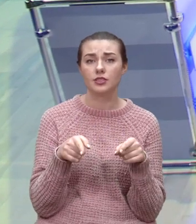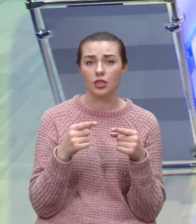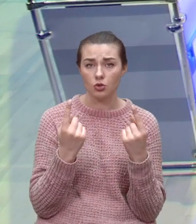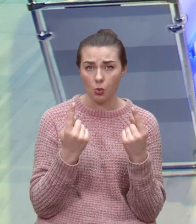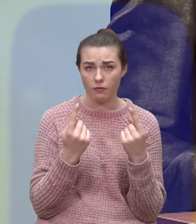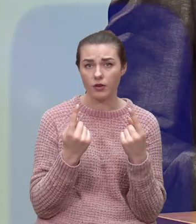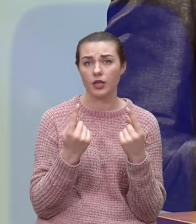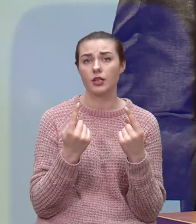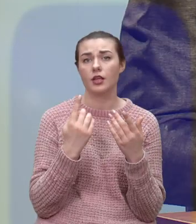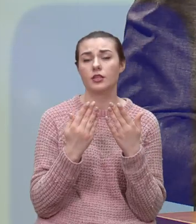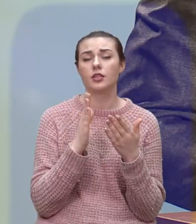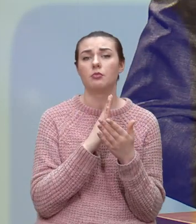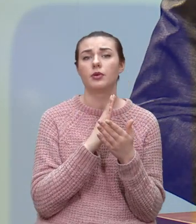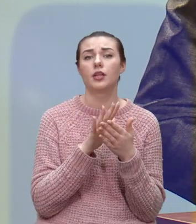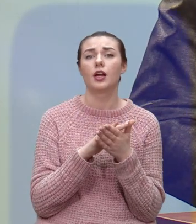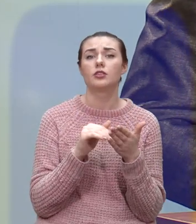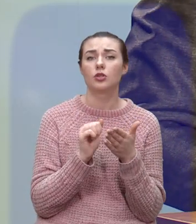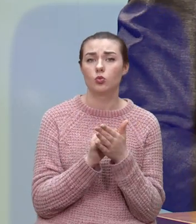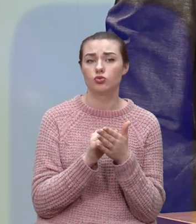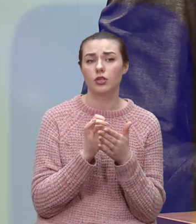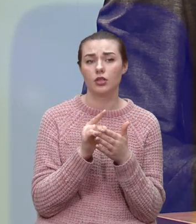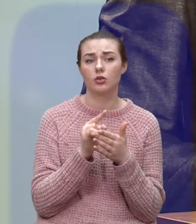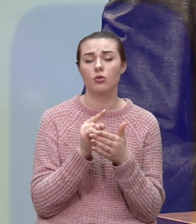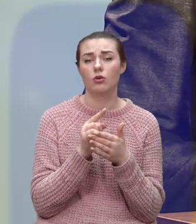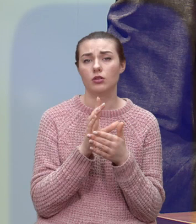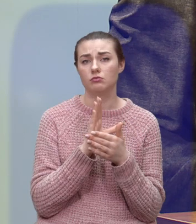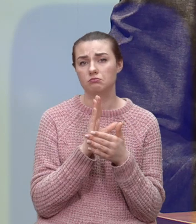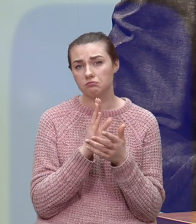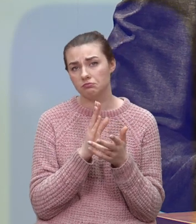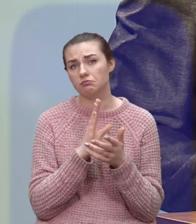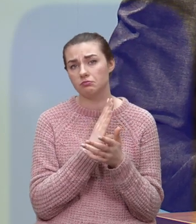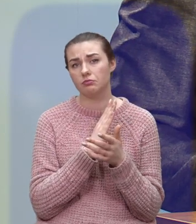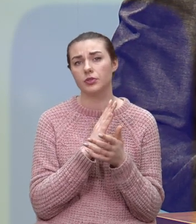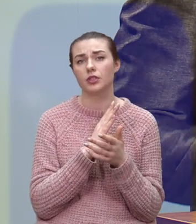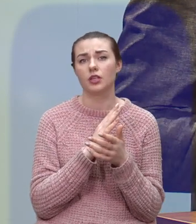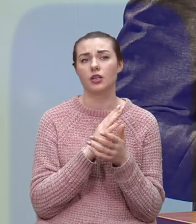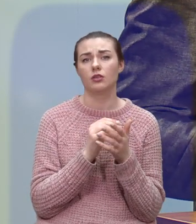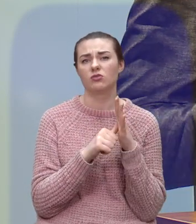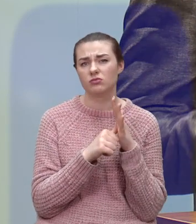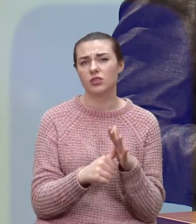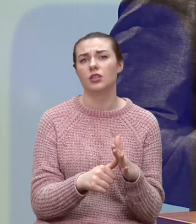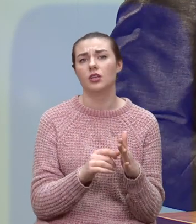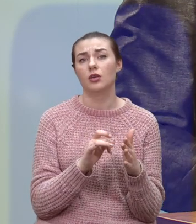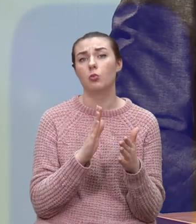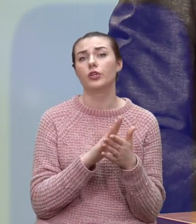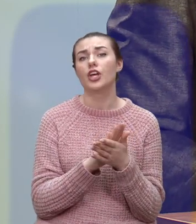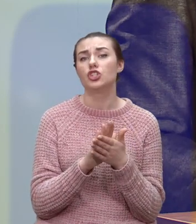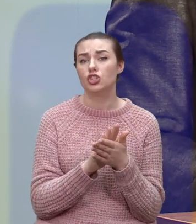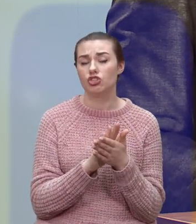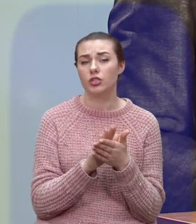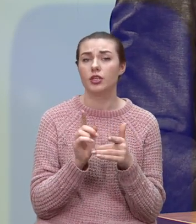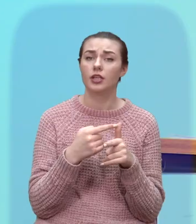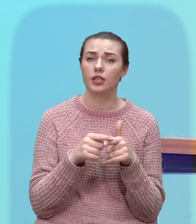восстановлена а если она была разрушена до она была осквернена и будет очищено